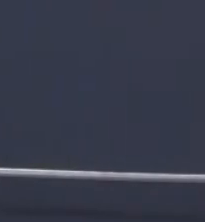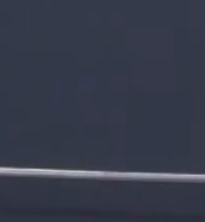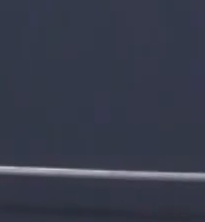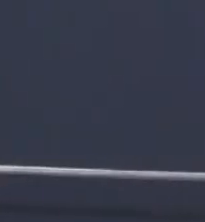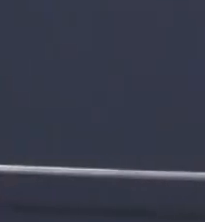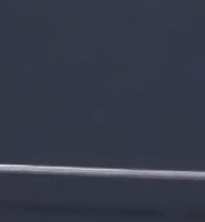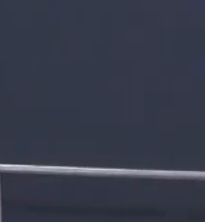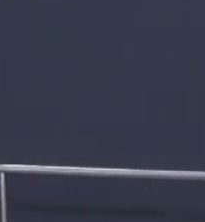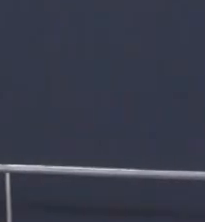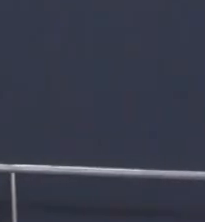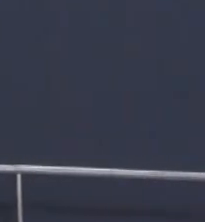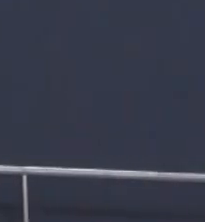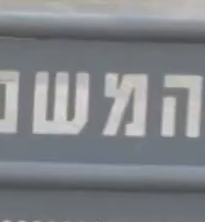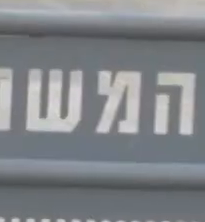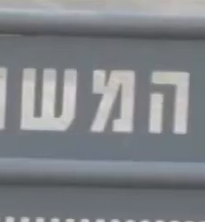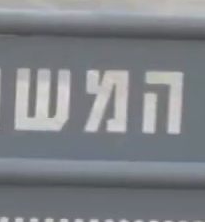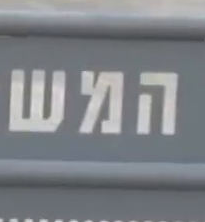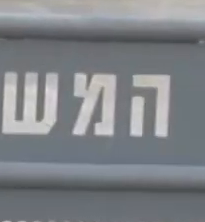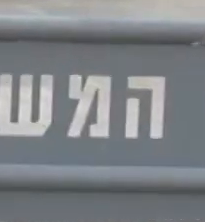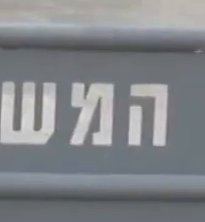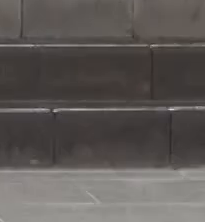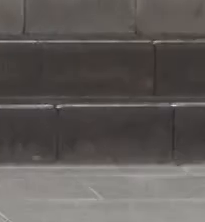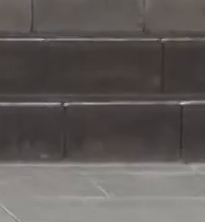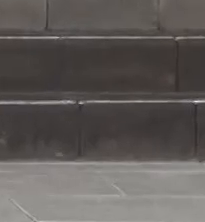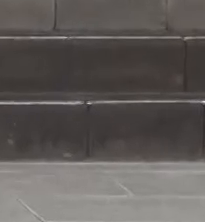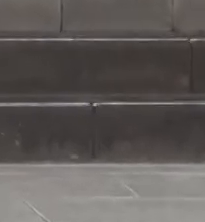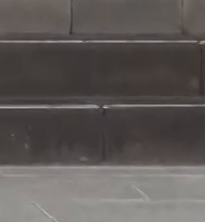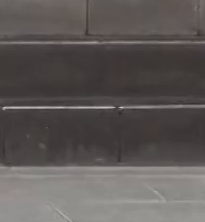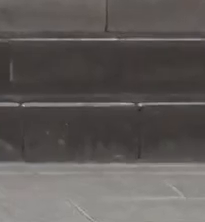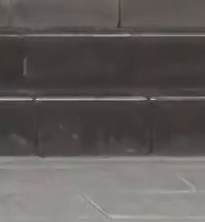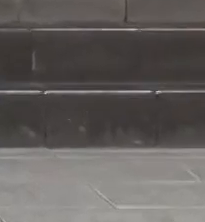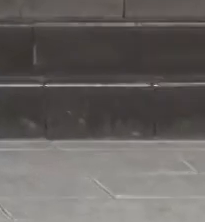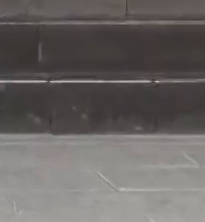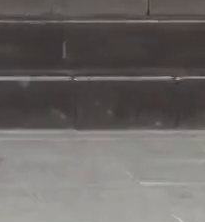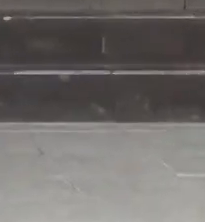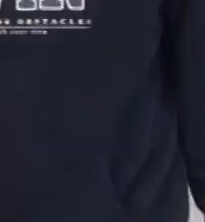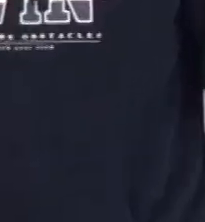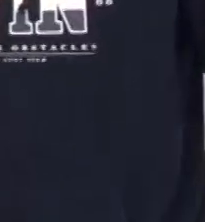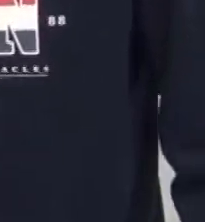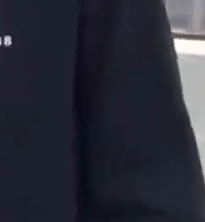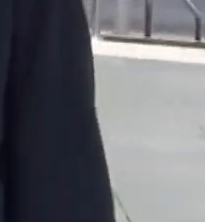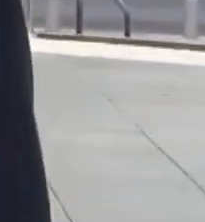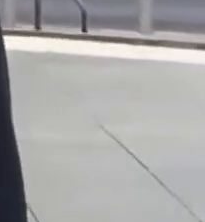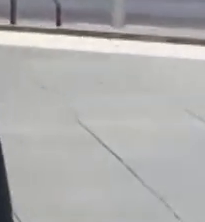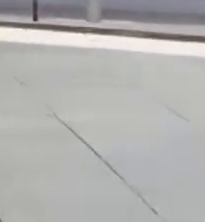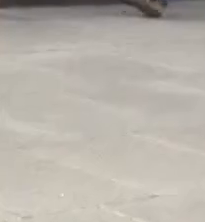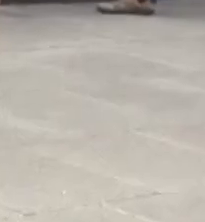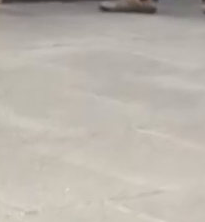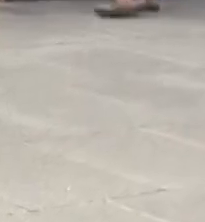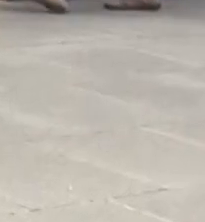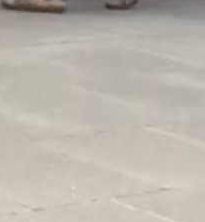בבית המשפט פגשנו את עורכת הדין שירלי ענאי מהסנגוריה הציבורית, המייצגת את רמי בהליך הקהילתי.